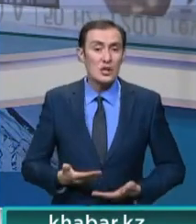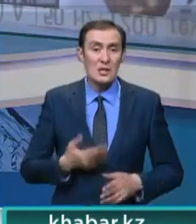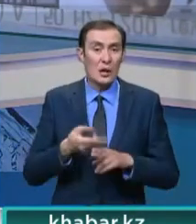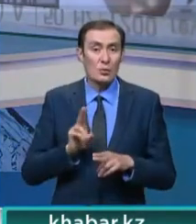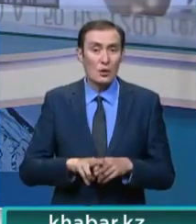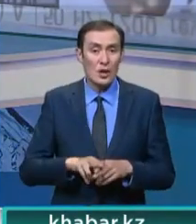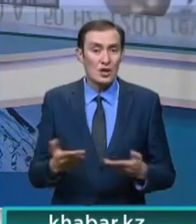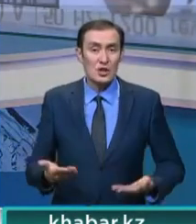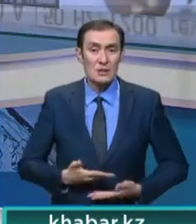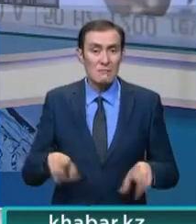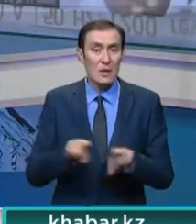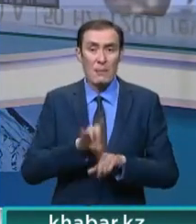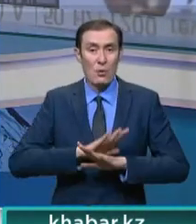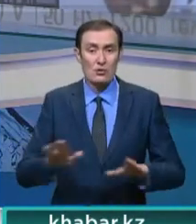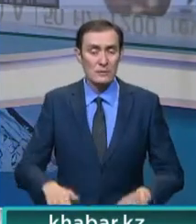не назовешь.